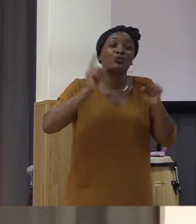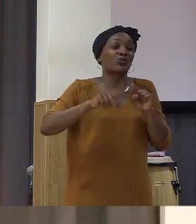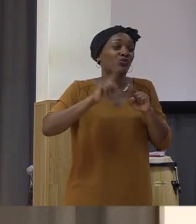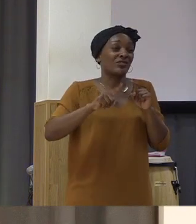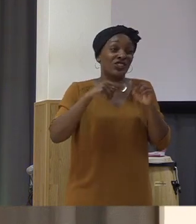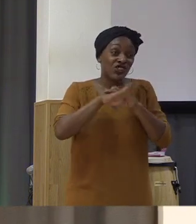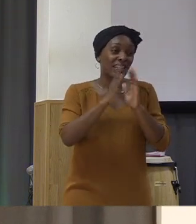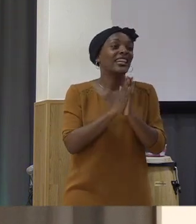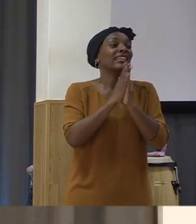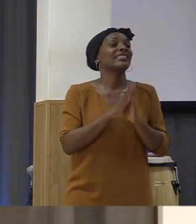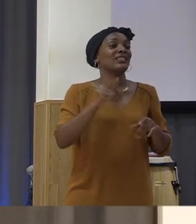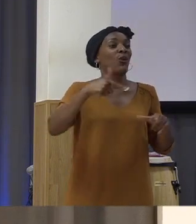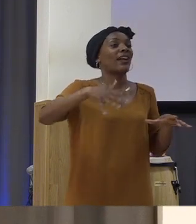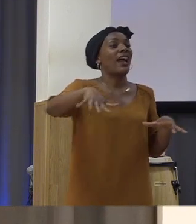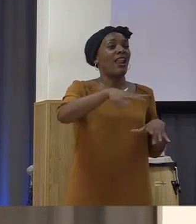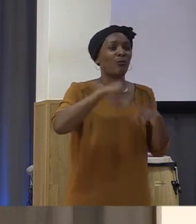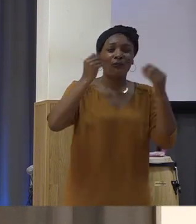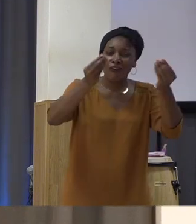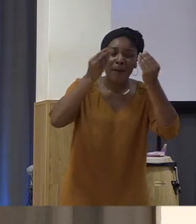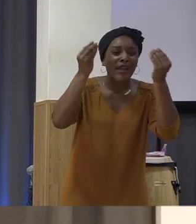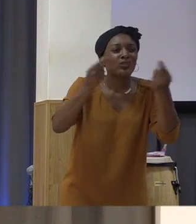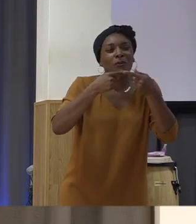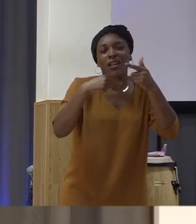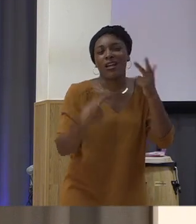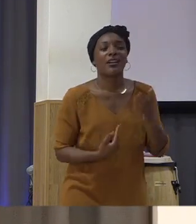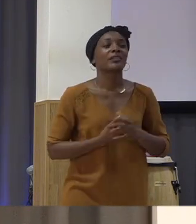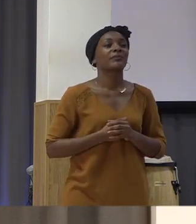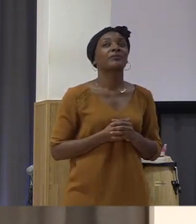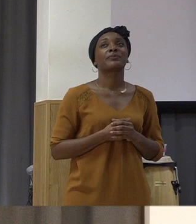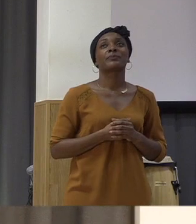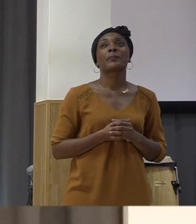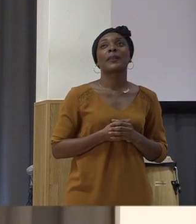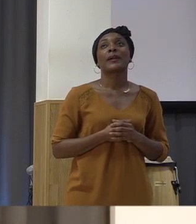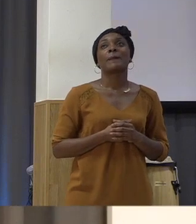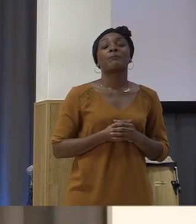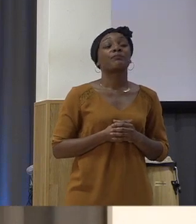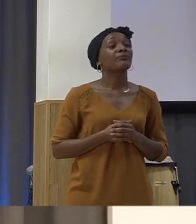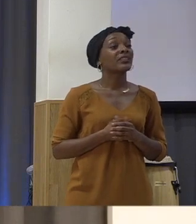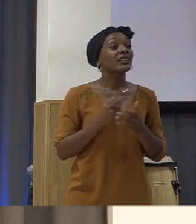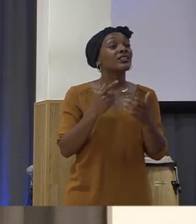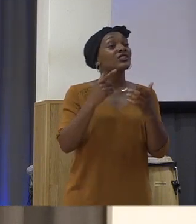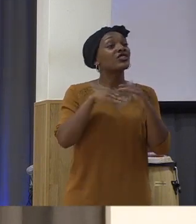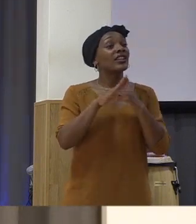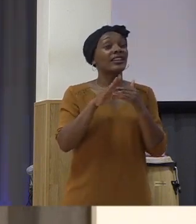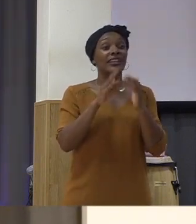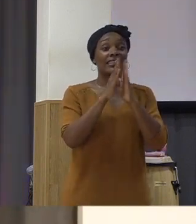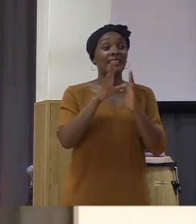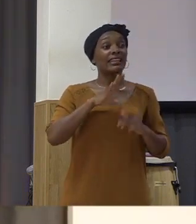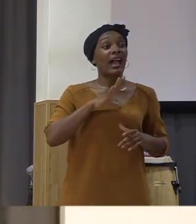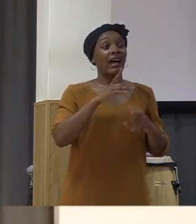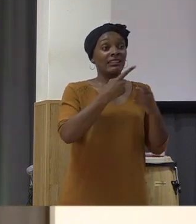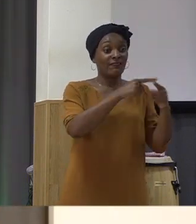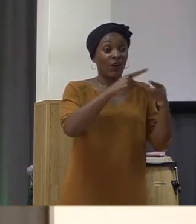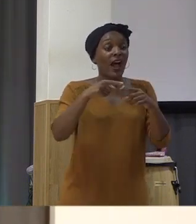les possibilités que vous avez de vous former dans une église. Dans une église, vous avez toutes sortes de départements, toutes